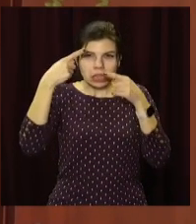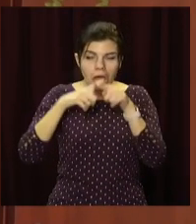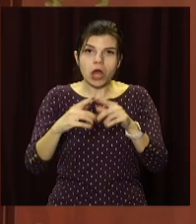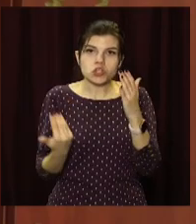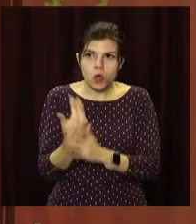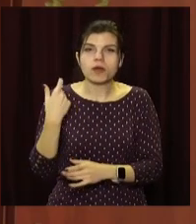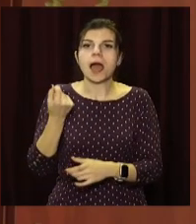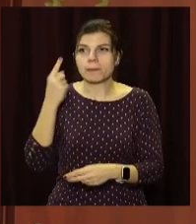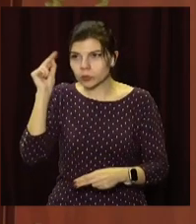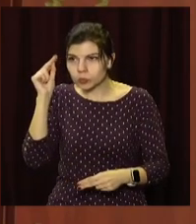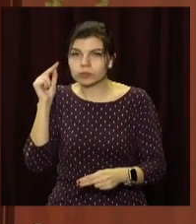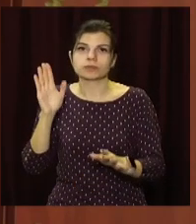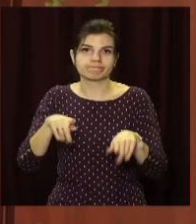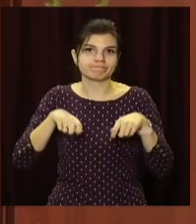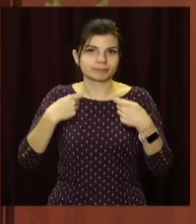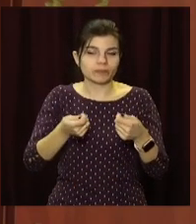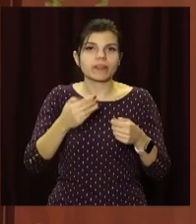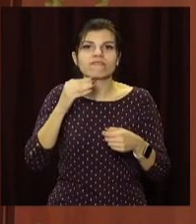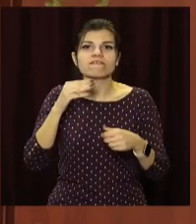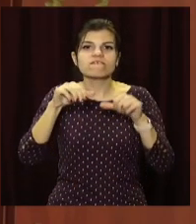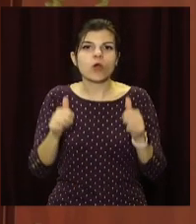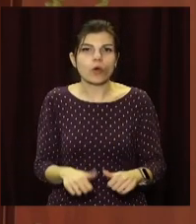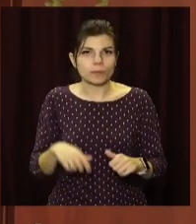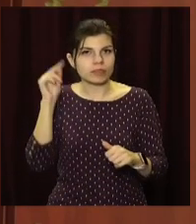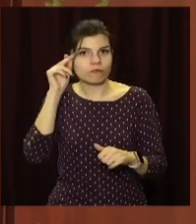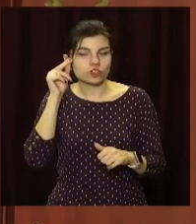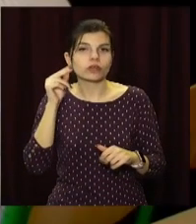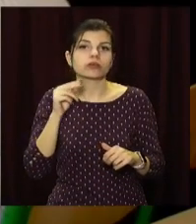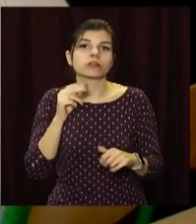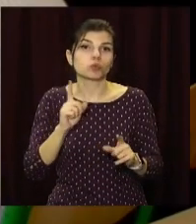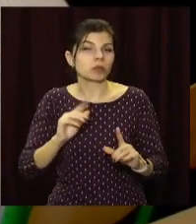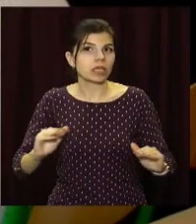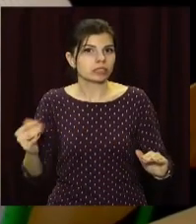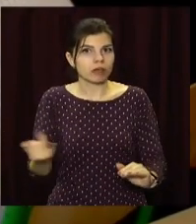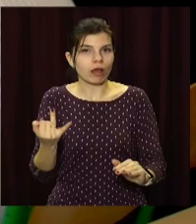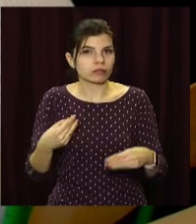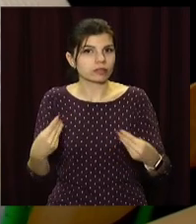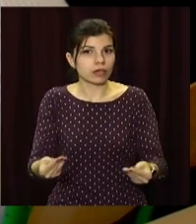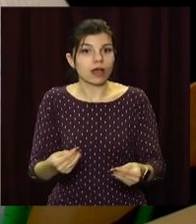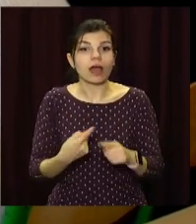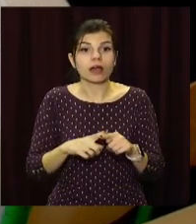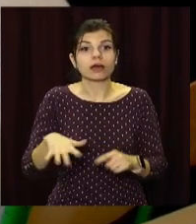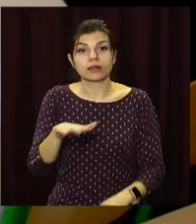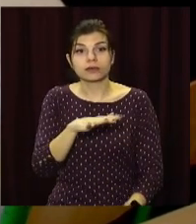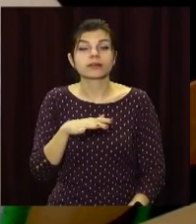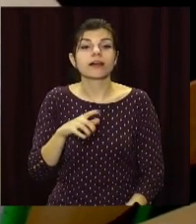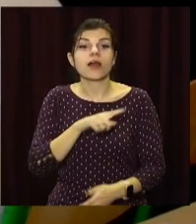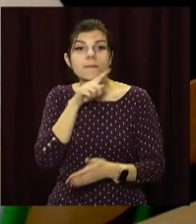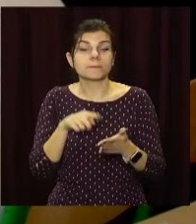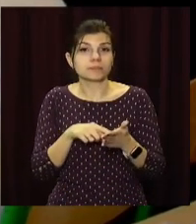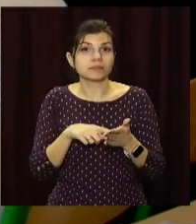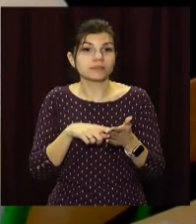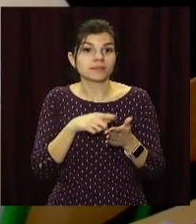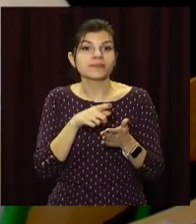технології, різноманітні форми навчання для того, щоб зацікавити учнів. У міському департаменті з гуманітарних питань